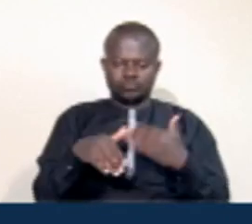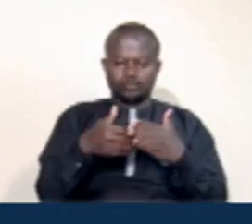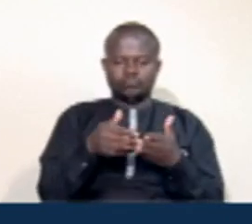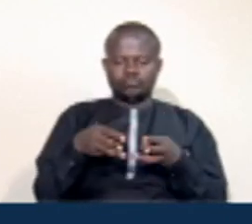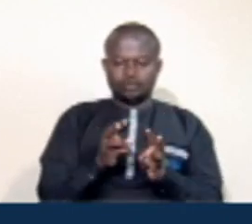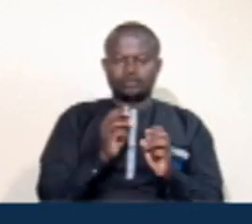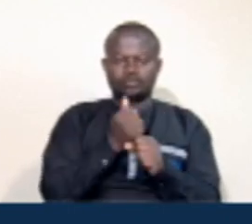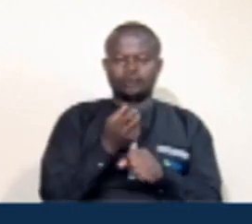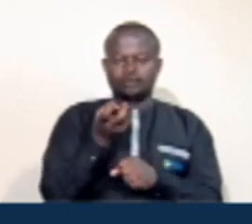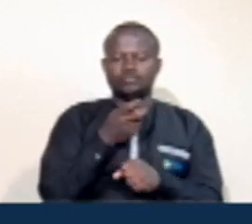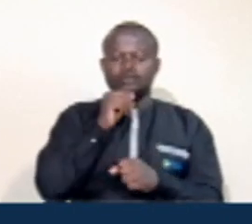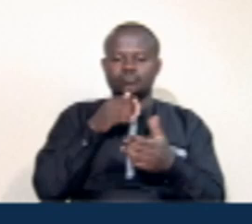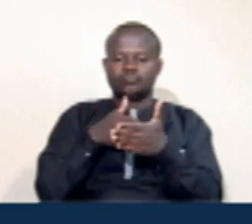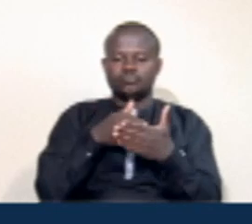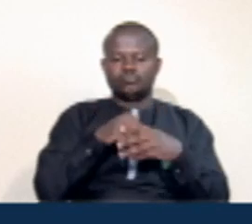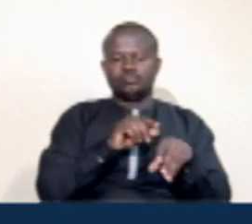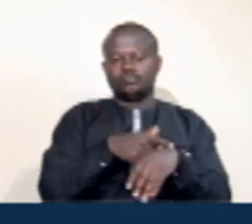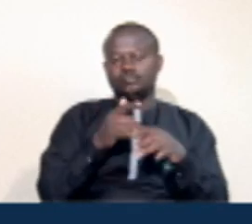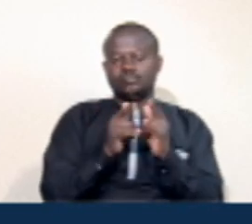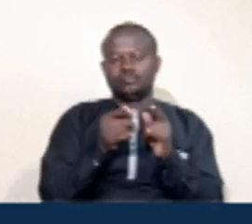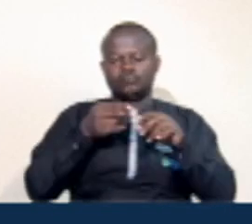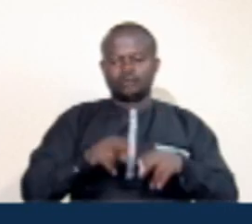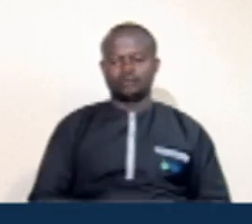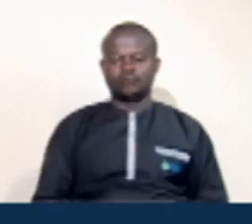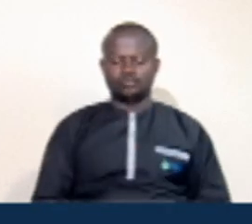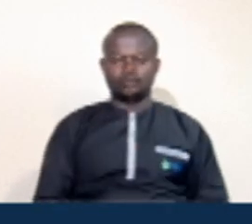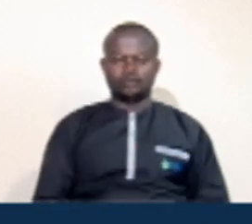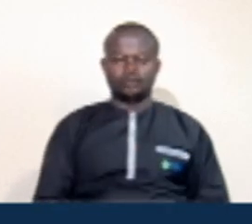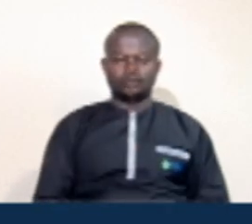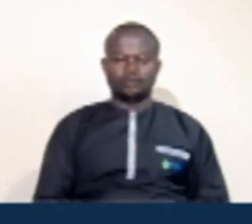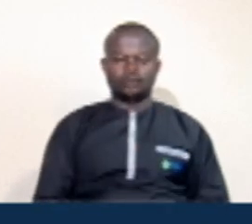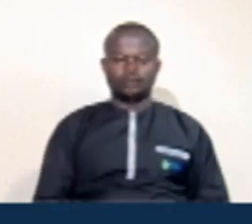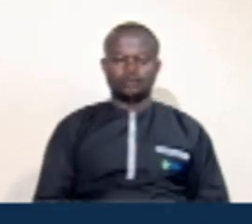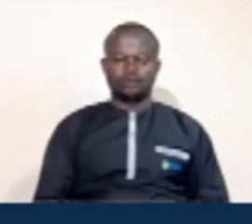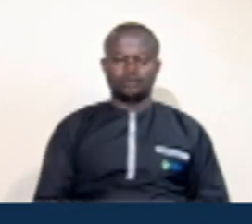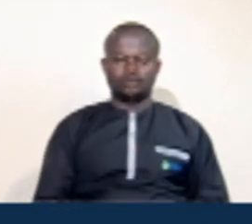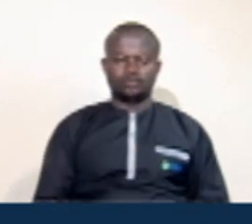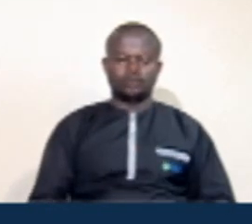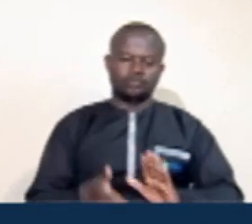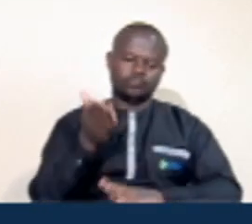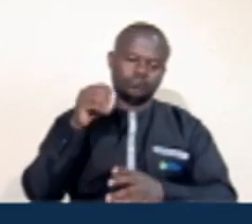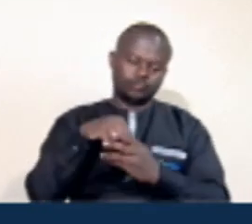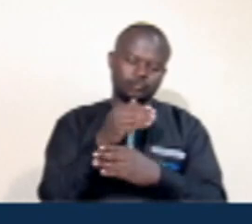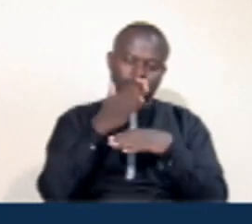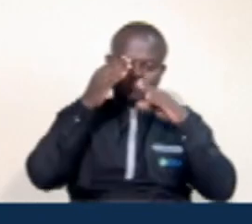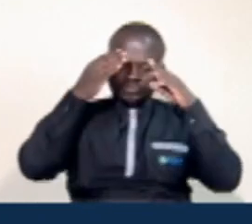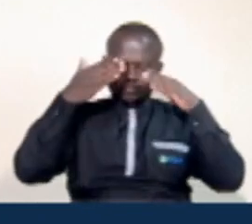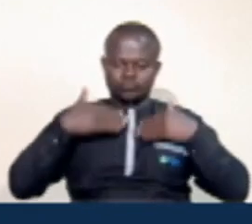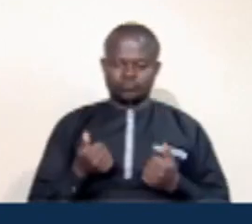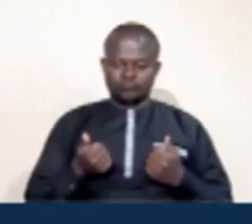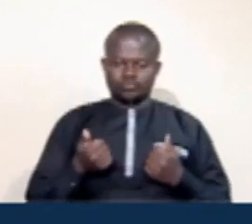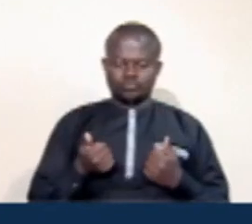gukora ingendo batabangamiwe muri kino gihe inama izabirimo ngira ngo reka duhite tujya no muri Ministeri y'Ubuzima kugira